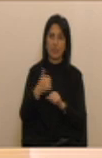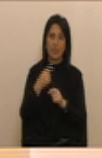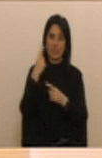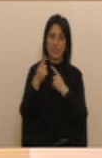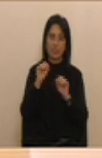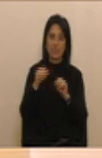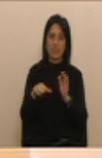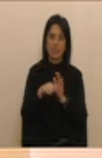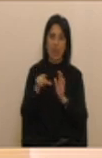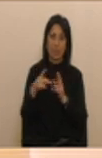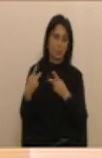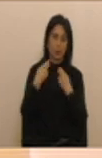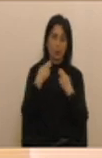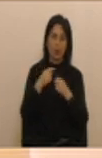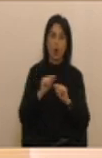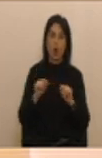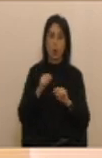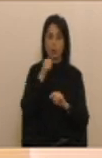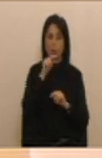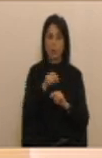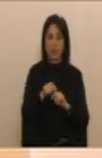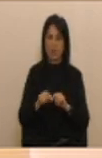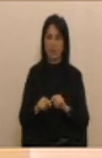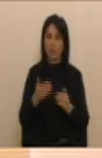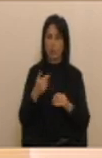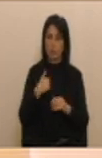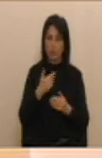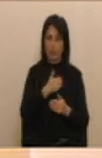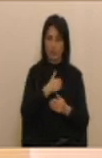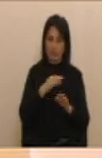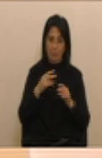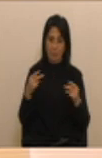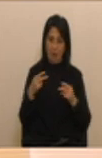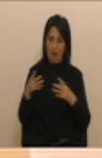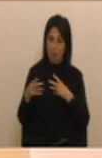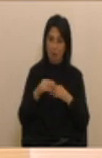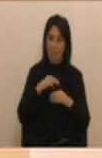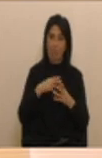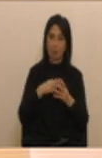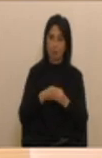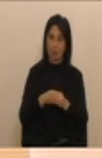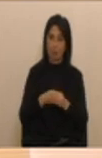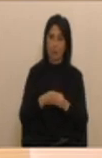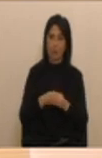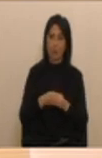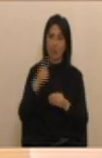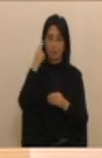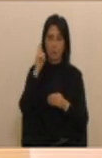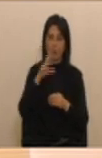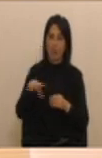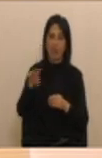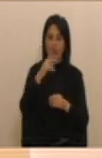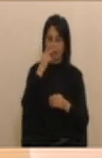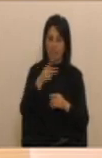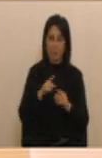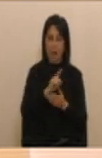საინფორმაციო საშუალებაში, ზოგადად ოპოზიციურ მედიაში. და თუ ჩვენ გვინდა მართლა პარტნიორობა და თანამშრომლობა და ვფიქრობთ, რომ ყველა ვხედავთ